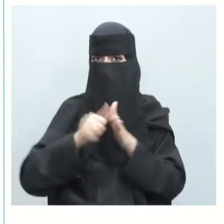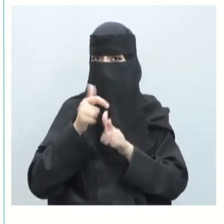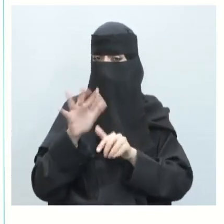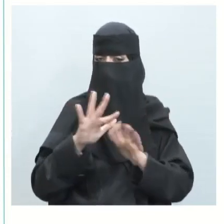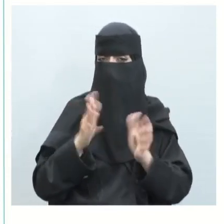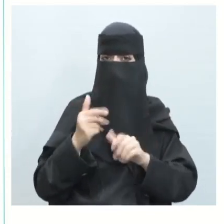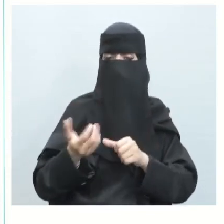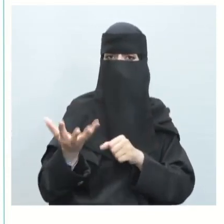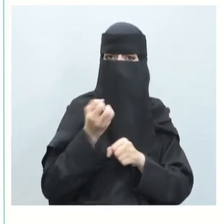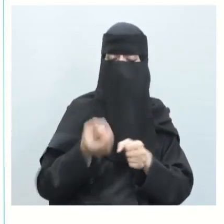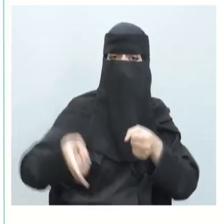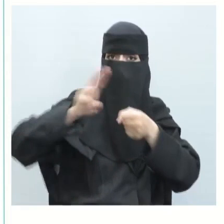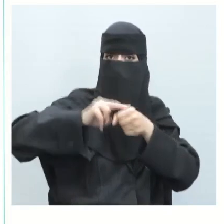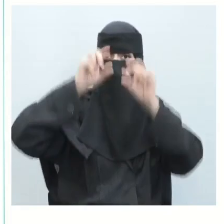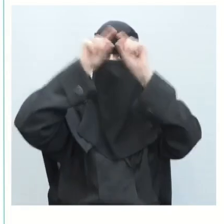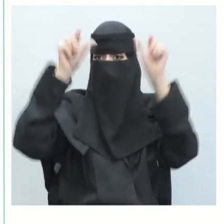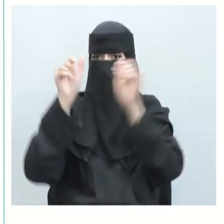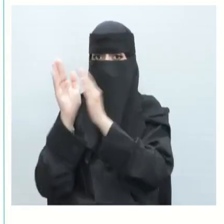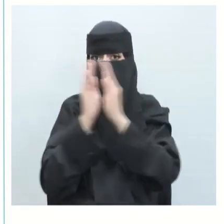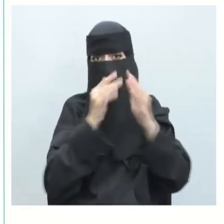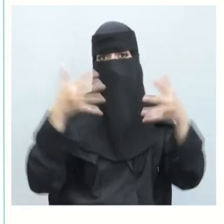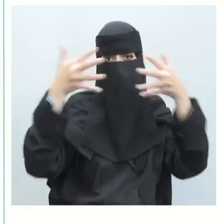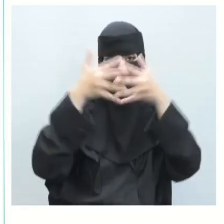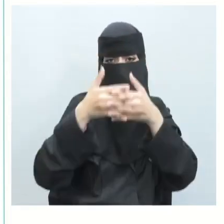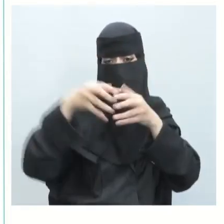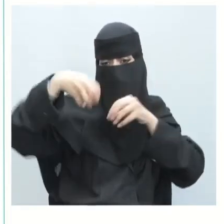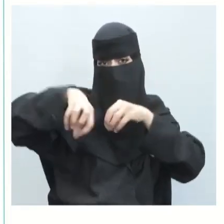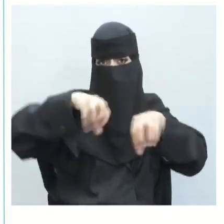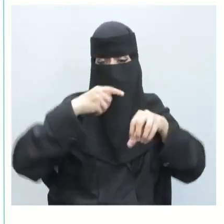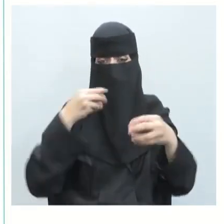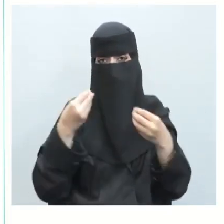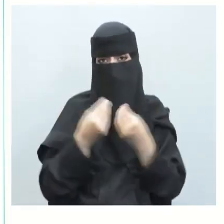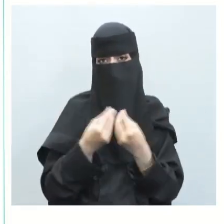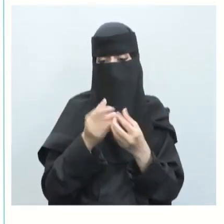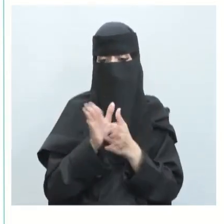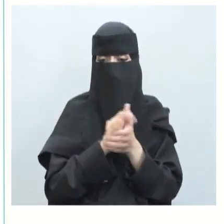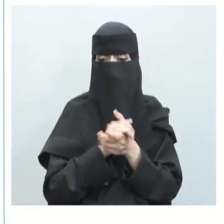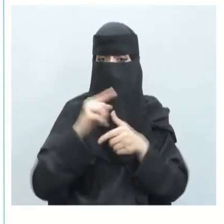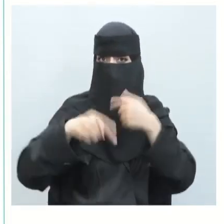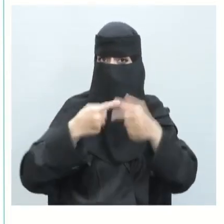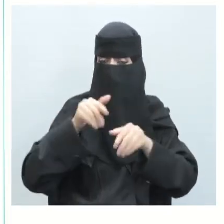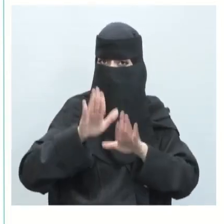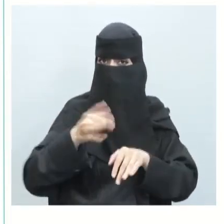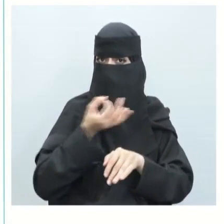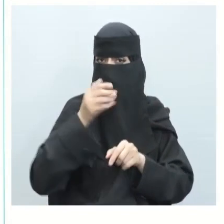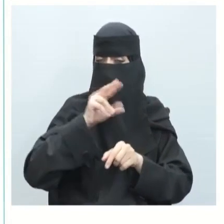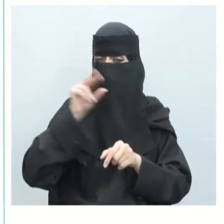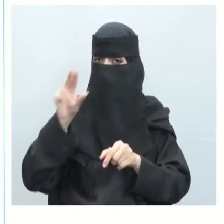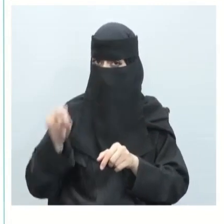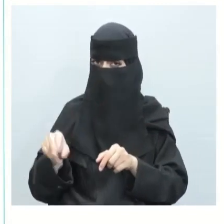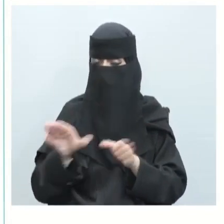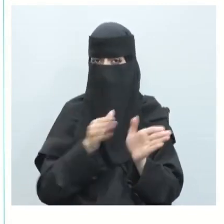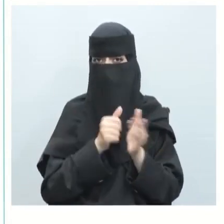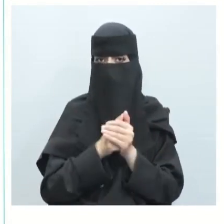نحتاج الى اعاده الهيكل في دمج بعض الاقسام ومع بعضها البعض اليوم سنستكمل الحديث سنتحدث ايضا اي